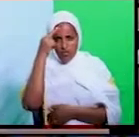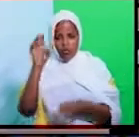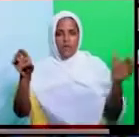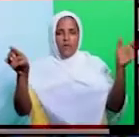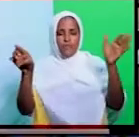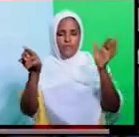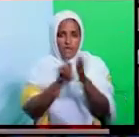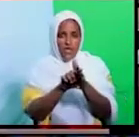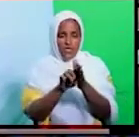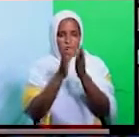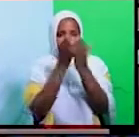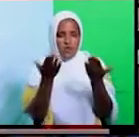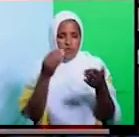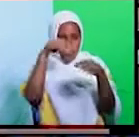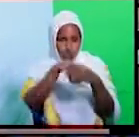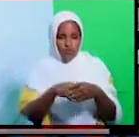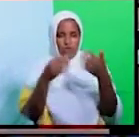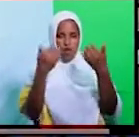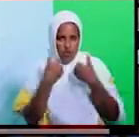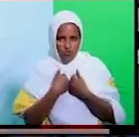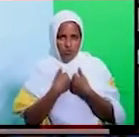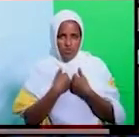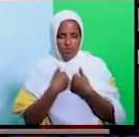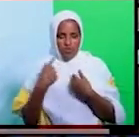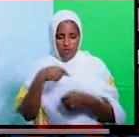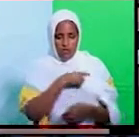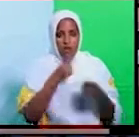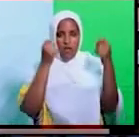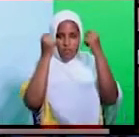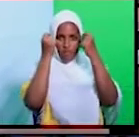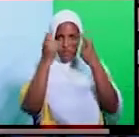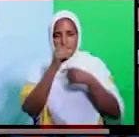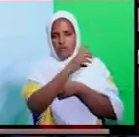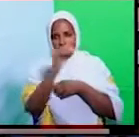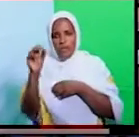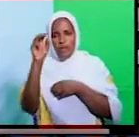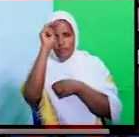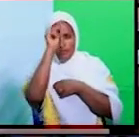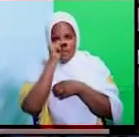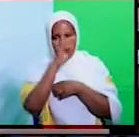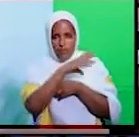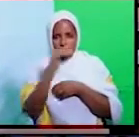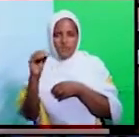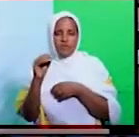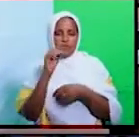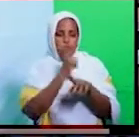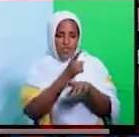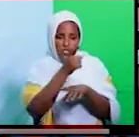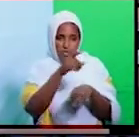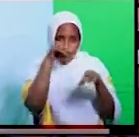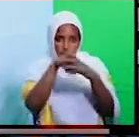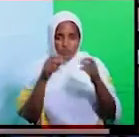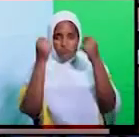መጽሐፍ ቅዱስን በአግባቡ ለመማር ለመጠቀም የሚያስፈልገው እምነትና የህይወት ቅድስና ነው።